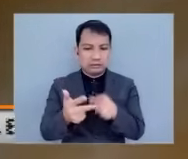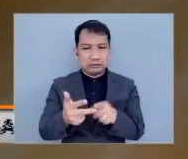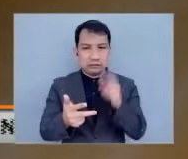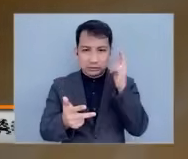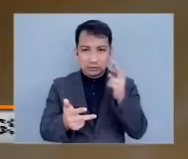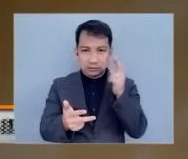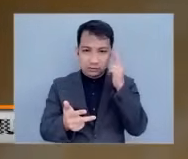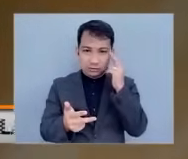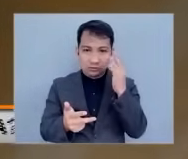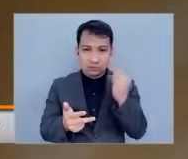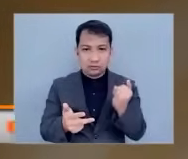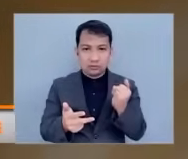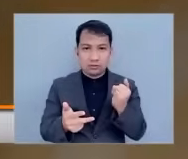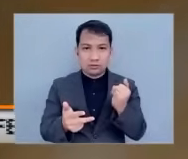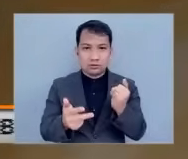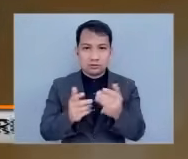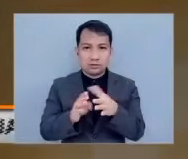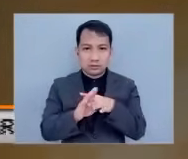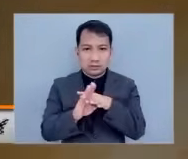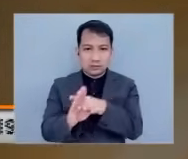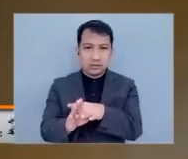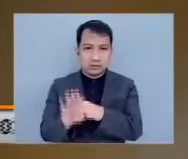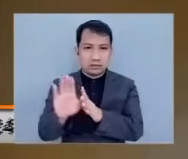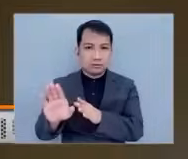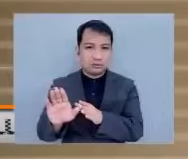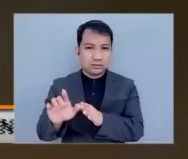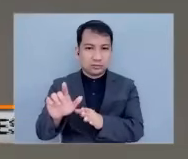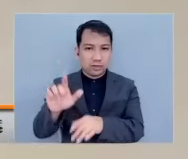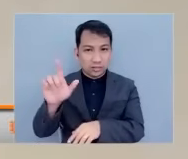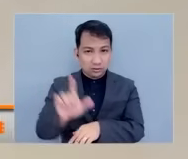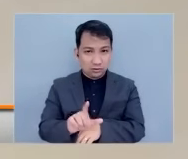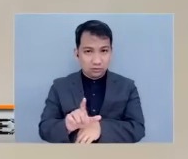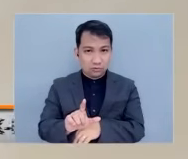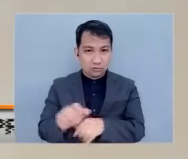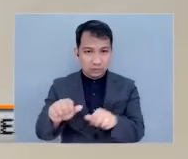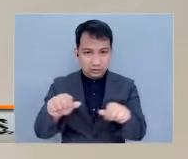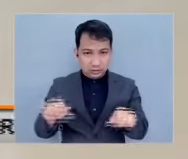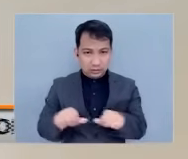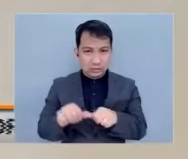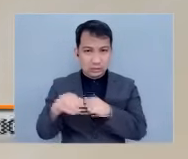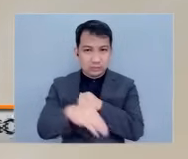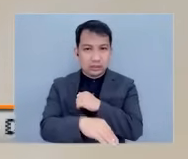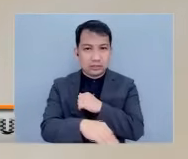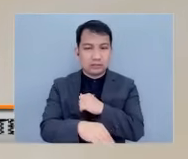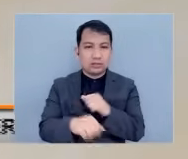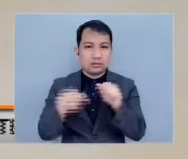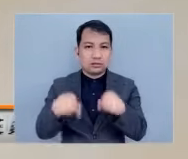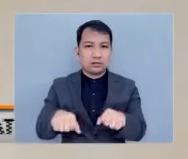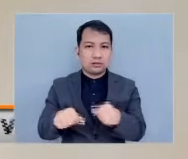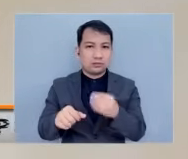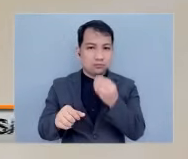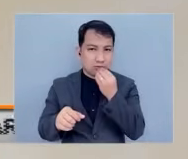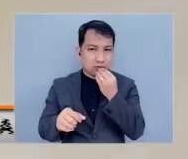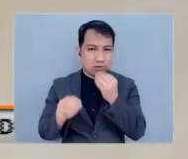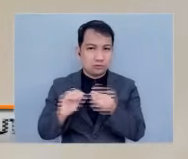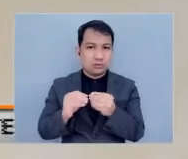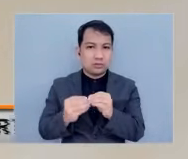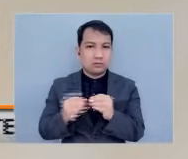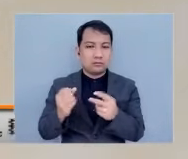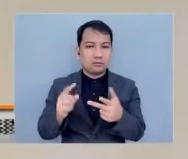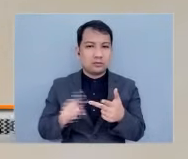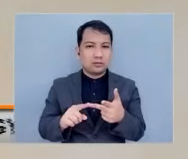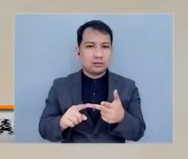bakit napapadpad ang mga pups sa mababaw na bahagi ng dagat. One is availability ng food. Number two,